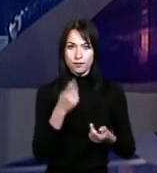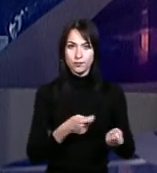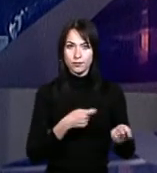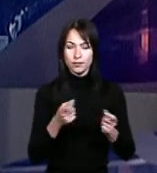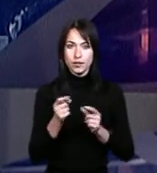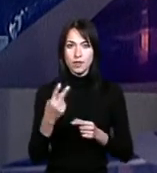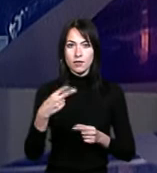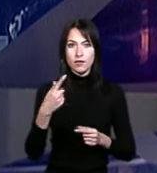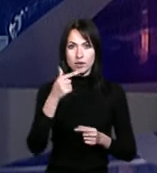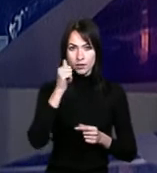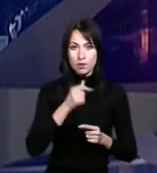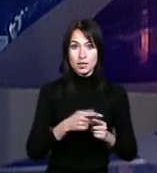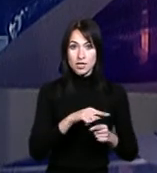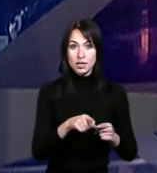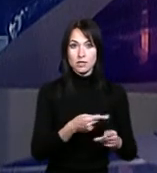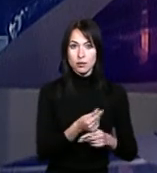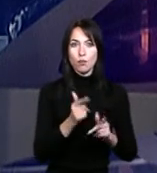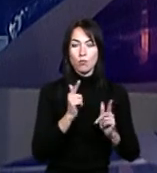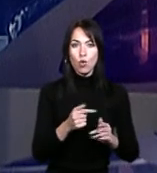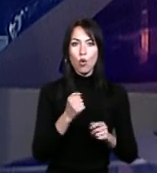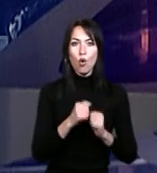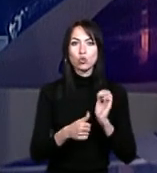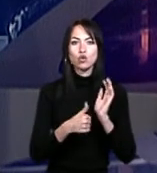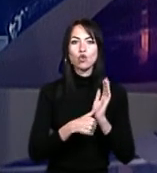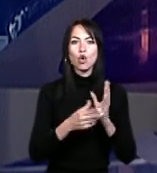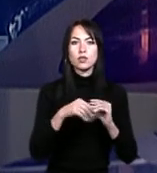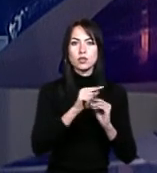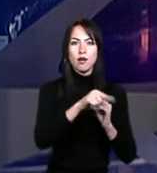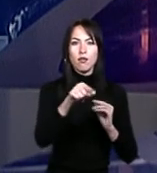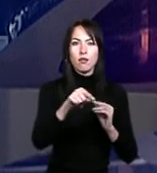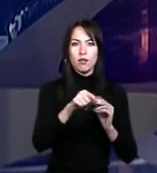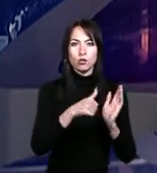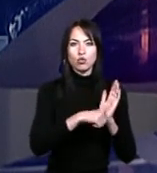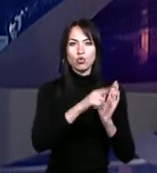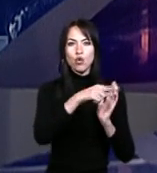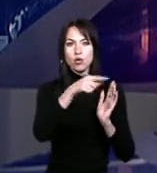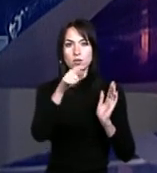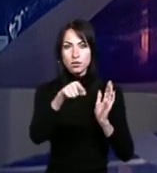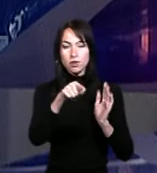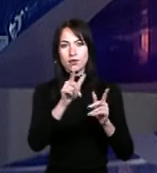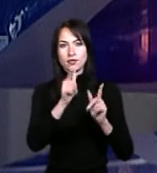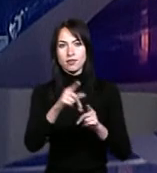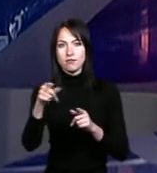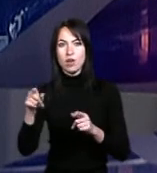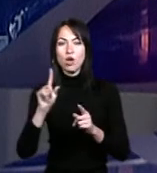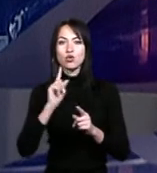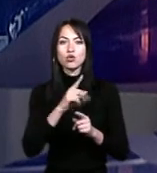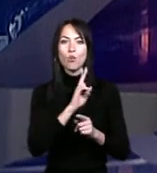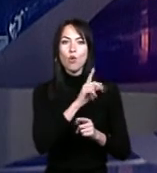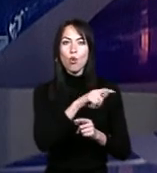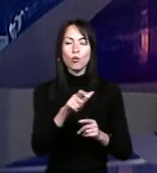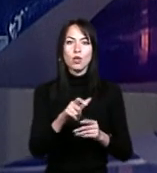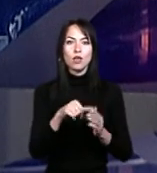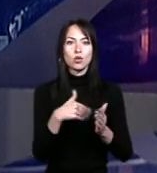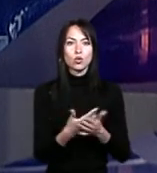на місяць. Сплачувати за це погодилася кожна 6-та родина. Чому комунальники і досі не змогли переконати людей у перевагах